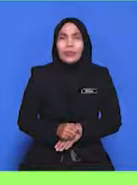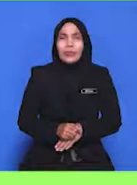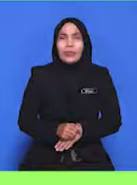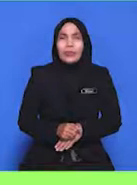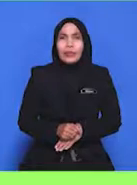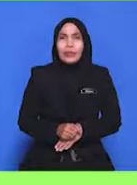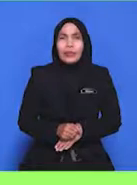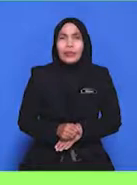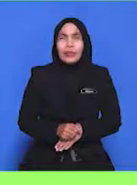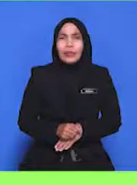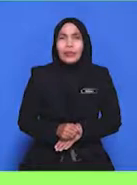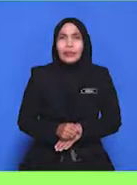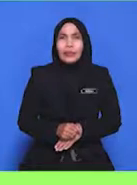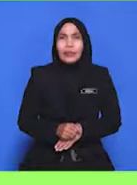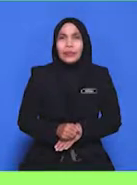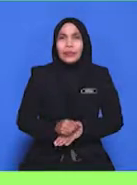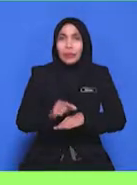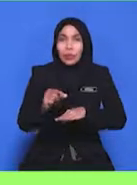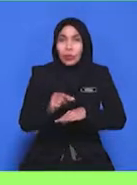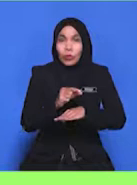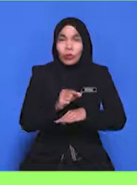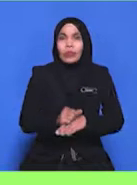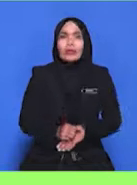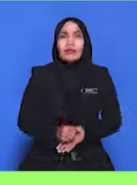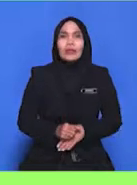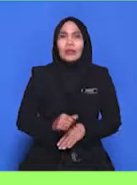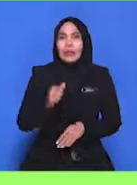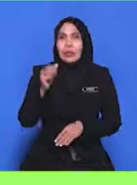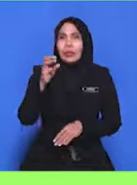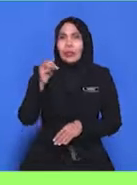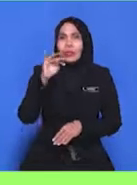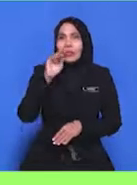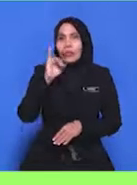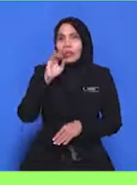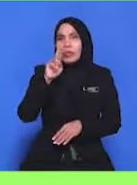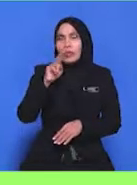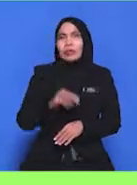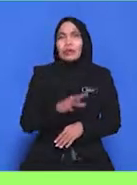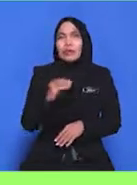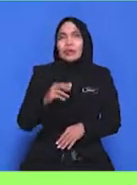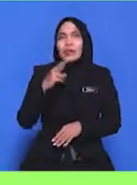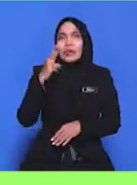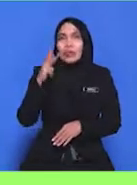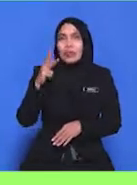422 Hijrah, menggunakan gelaran Amirul dan Khalifah kepada pemimpinnya.